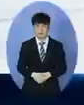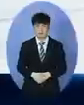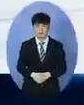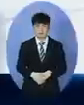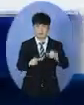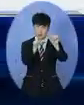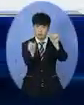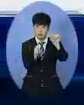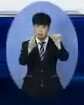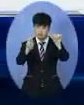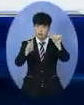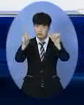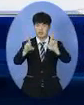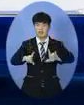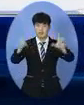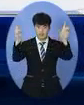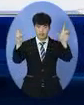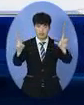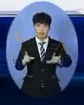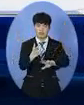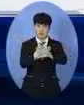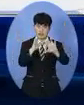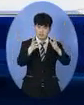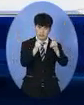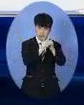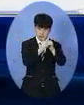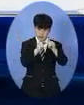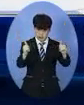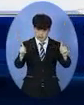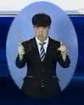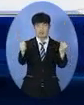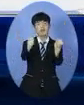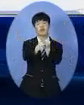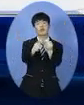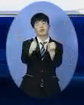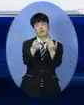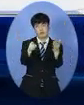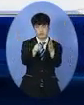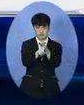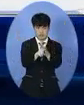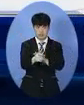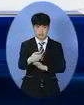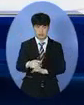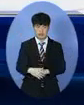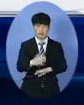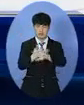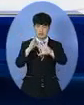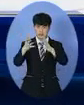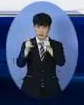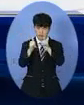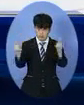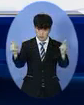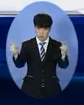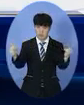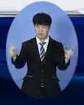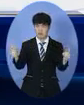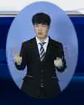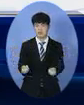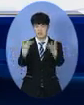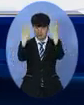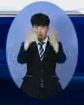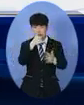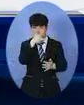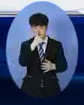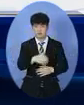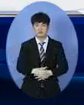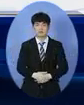천안시는 지난 22일 천안에 거주하는 결혼 이주 여성과 외국인 근로자 등을 위한 제6회 시민과 함께하는 외국인 잔치를